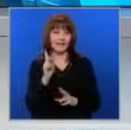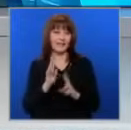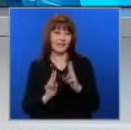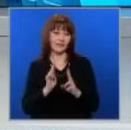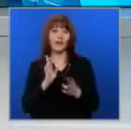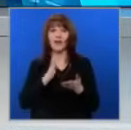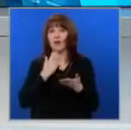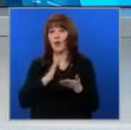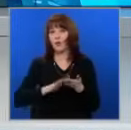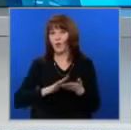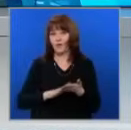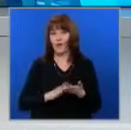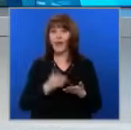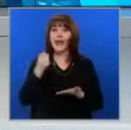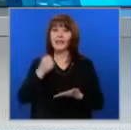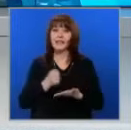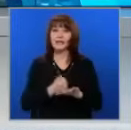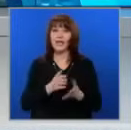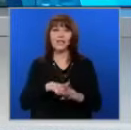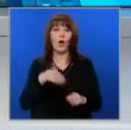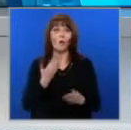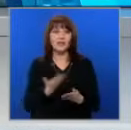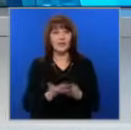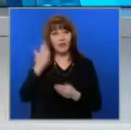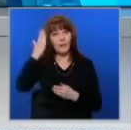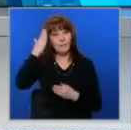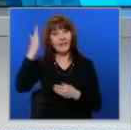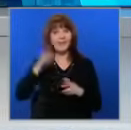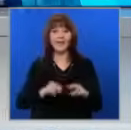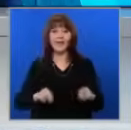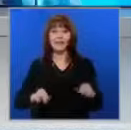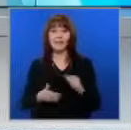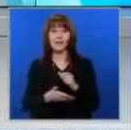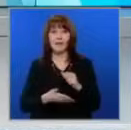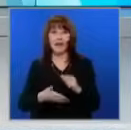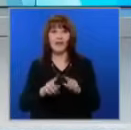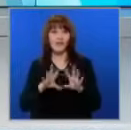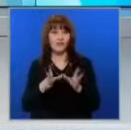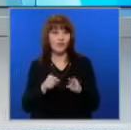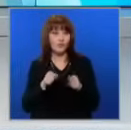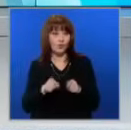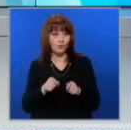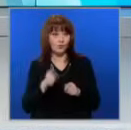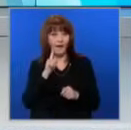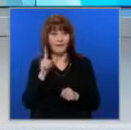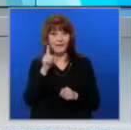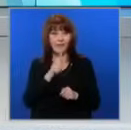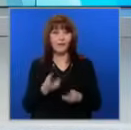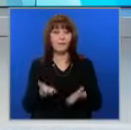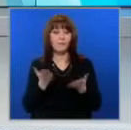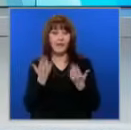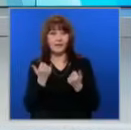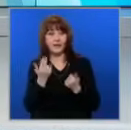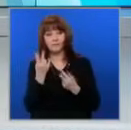с договореното. Те настояват за оставката на министъра на земеделието. Всичко това ден преди да бъде изготвено споразумението